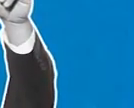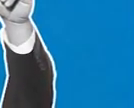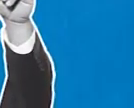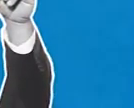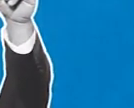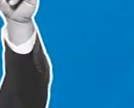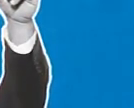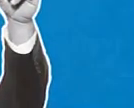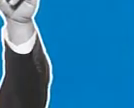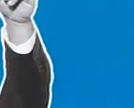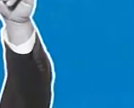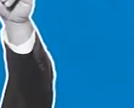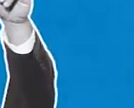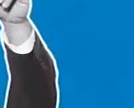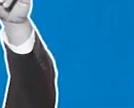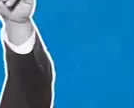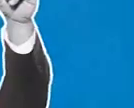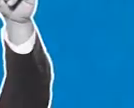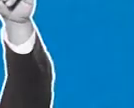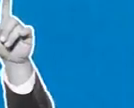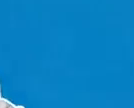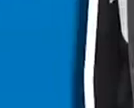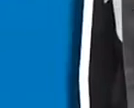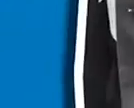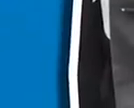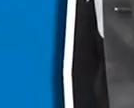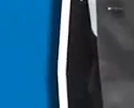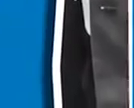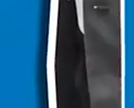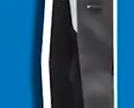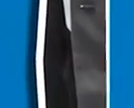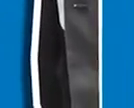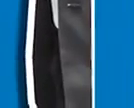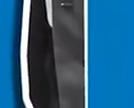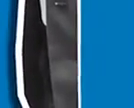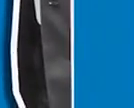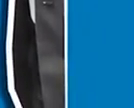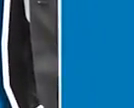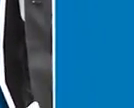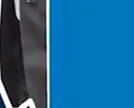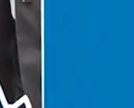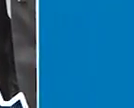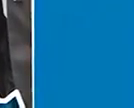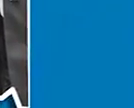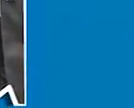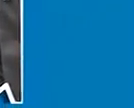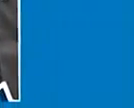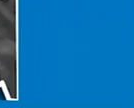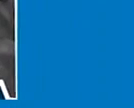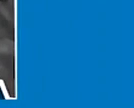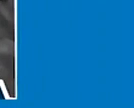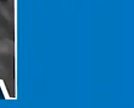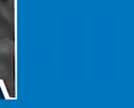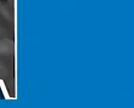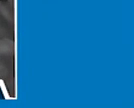ҳис-туйғуларини тушуниш ҳаётда муваффақият қозонишда муҳим аҳамиятга эга. Ҳиссий ақл-заковат инсоннинг ҳисларини фаҳмлай олиш, фарқлай